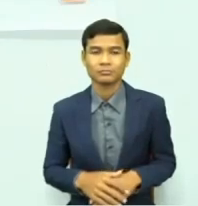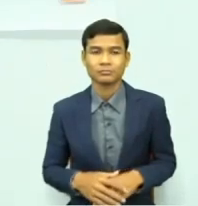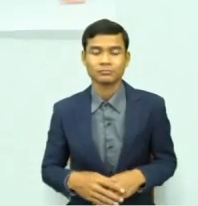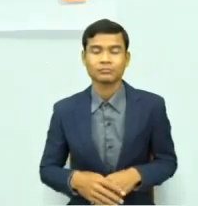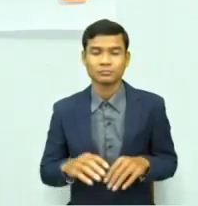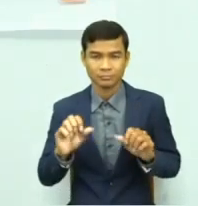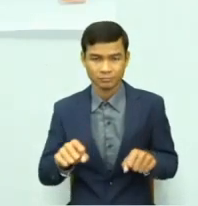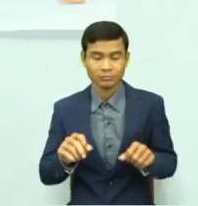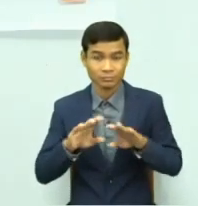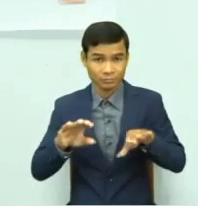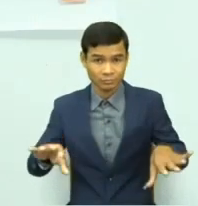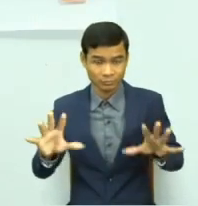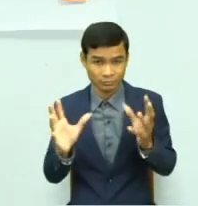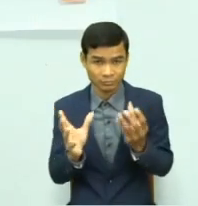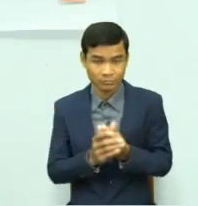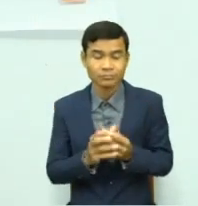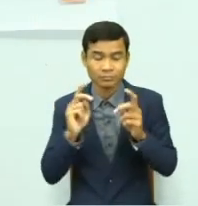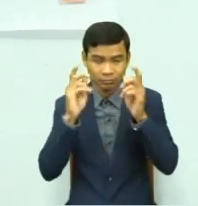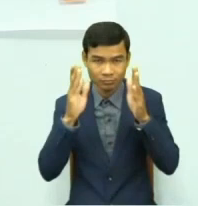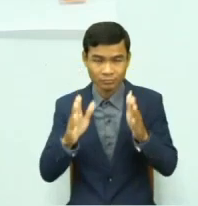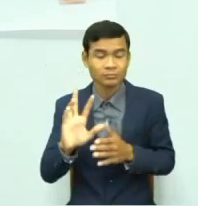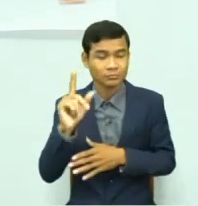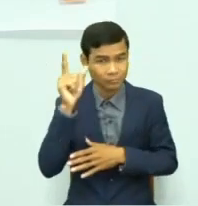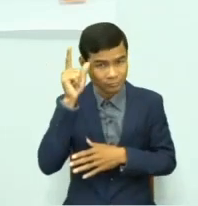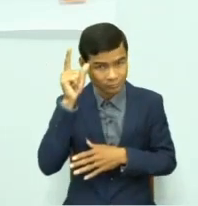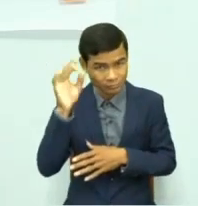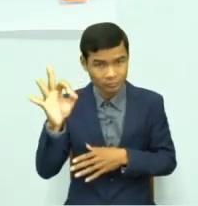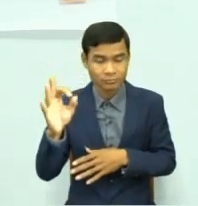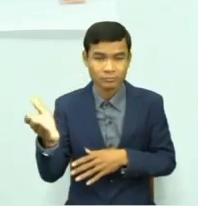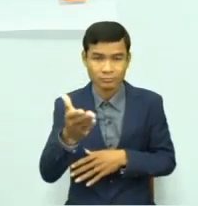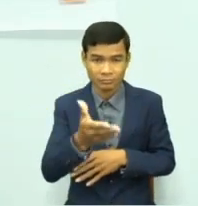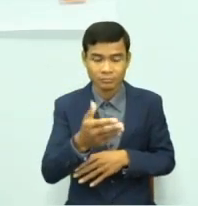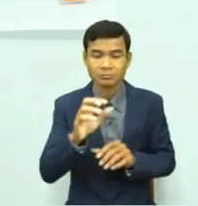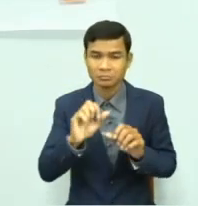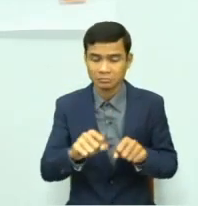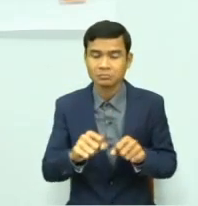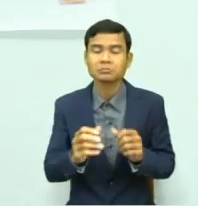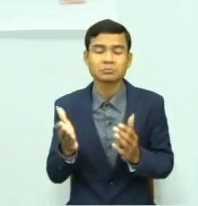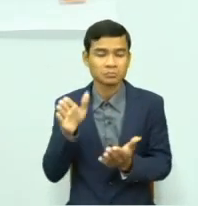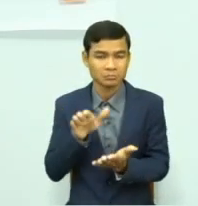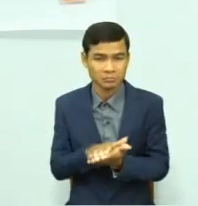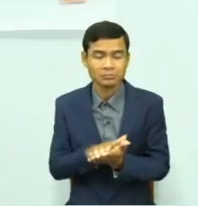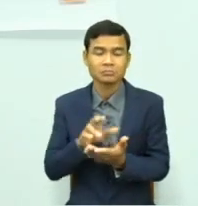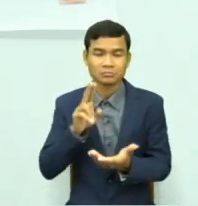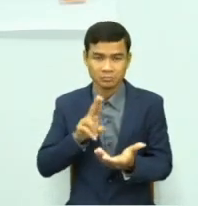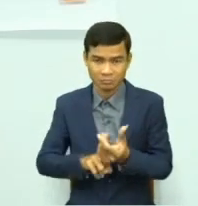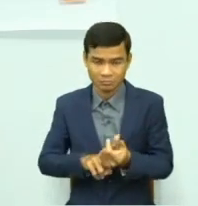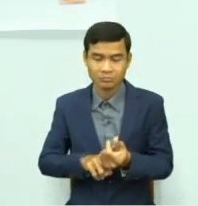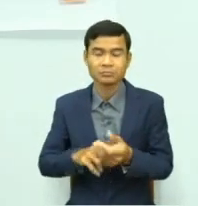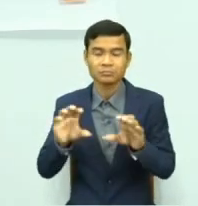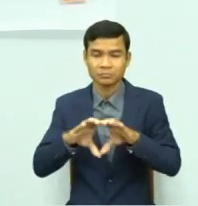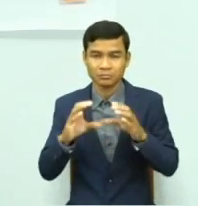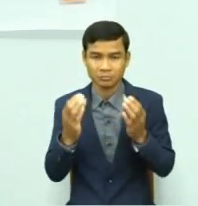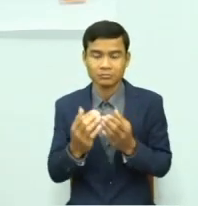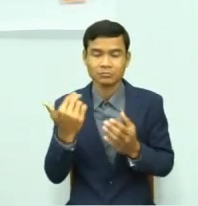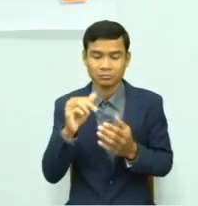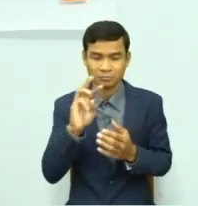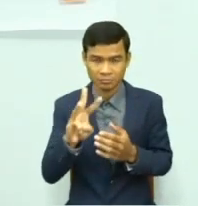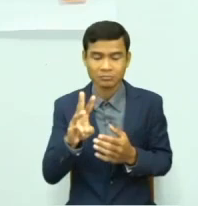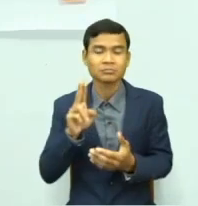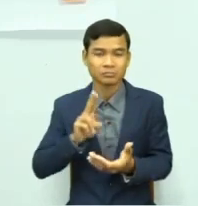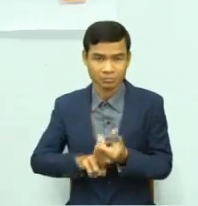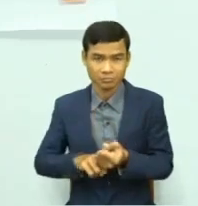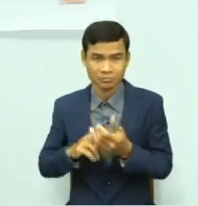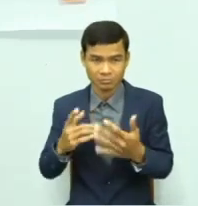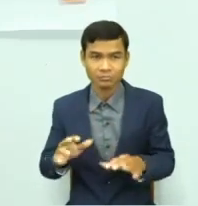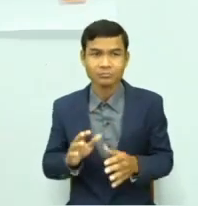Chà con tặng ạc ní. Nè cổ chưa chạy tha con tặng ạc ní. Bạn bắt xếp hơi sắc xa cô thân ạ tì bấy. Tốc rối rồi